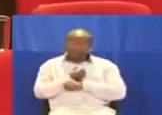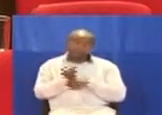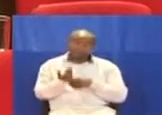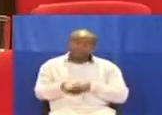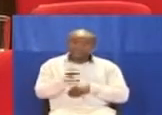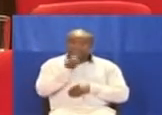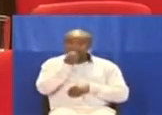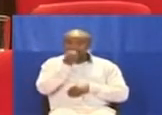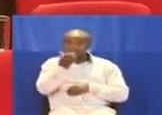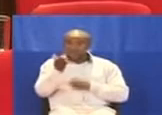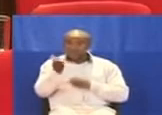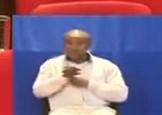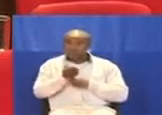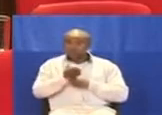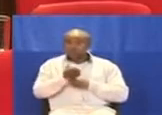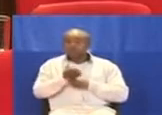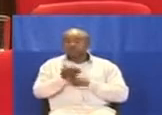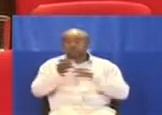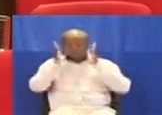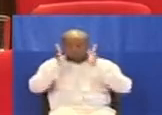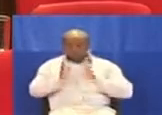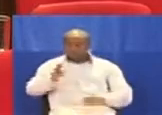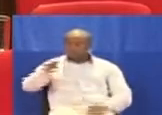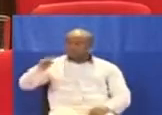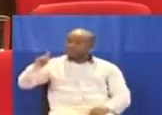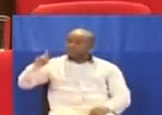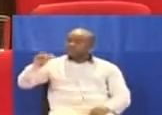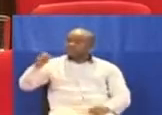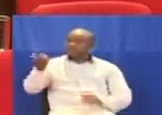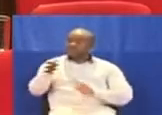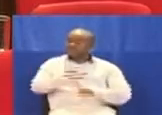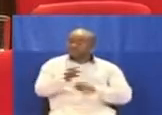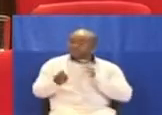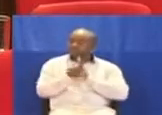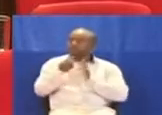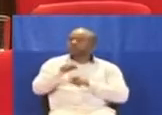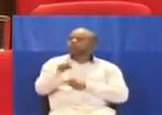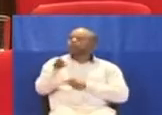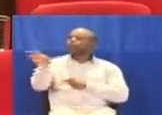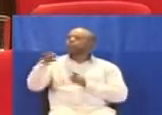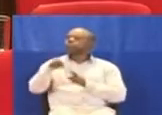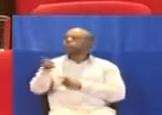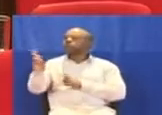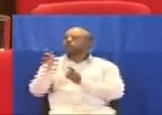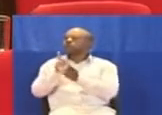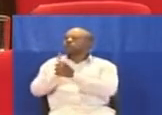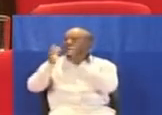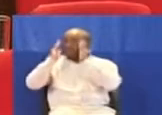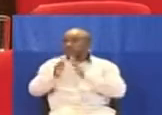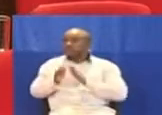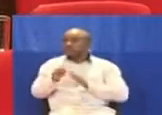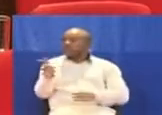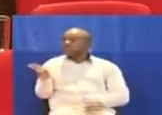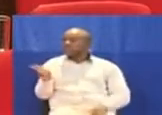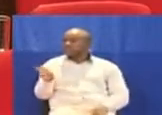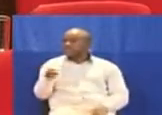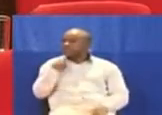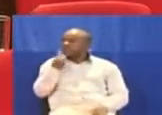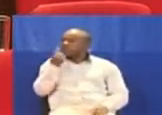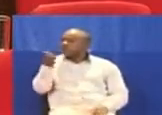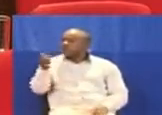ya mpendo wetu Mheshimiwa Ndasa, nikawa natoka nje hivi, nikakutana na Mheshimiwa Heche, akaniambia, "We